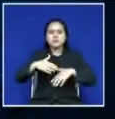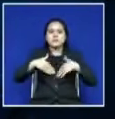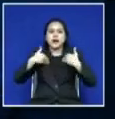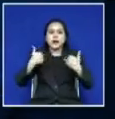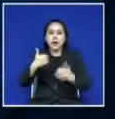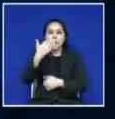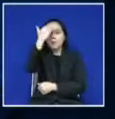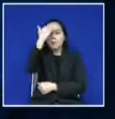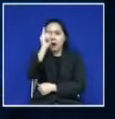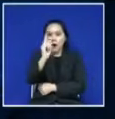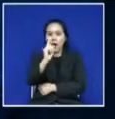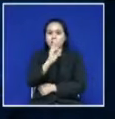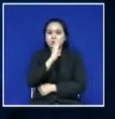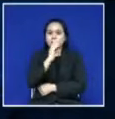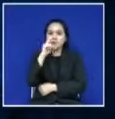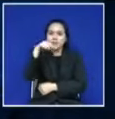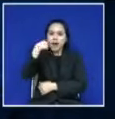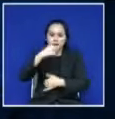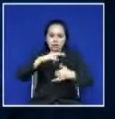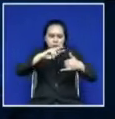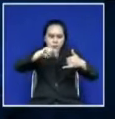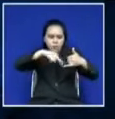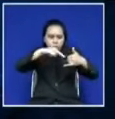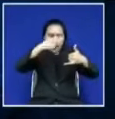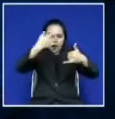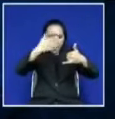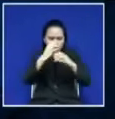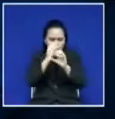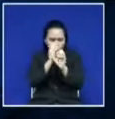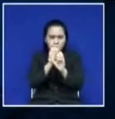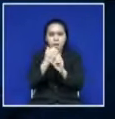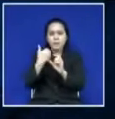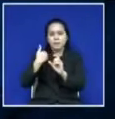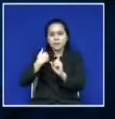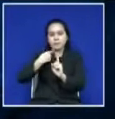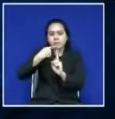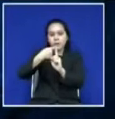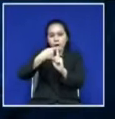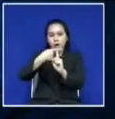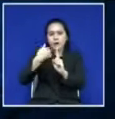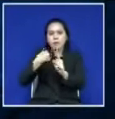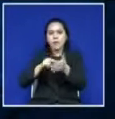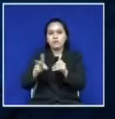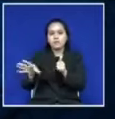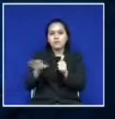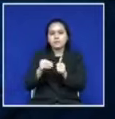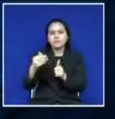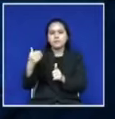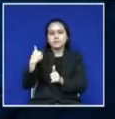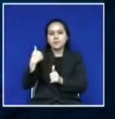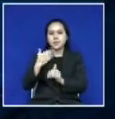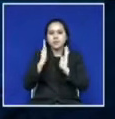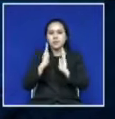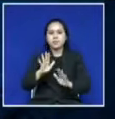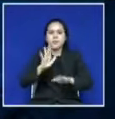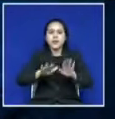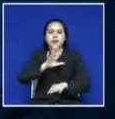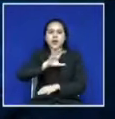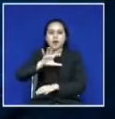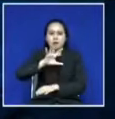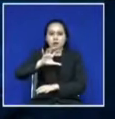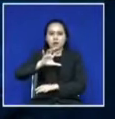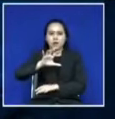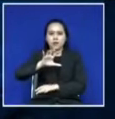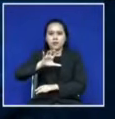ามีผลโพสิทีฟเนี่ยนะหรือบวกเนี่ยประมาณ 5-600 รายนะครับคนไข้เหล่านี้เนี่ยเป็นผู้ที่ส่วนใหญ่